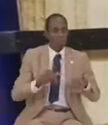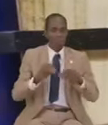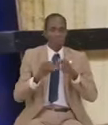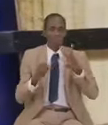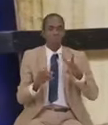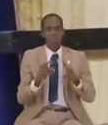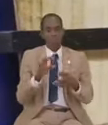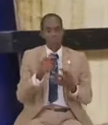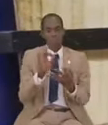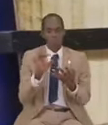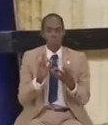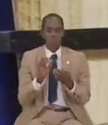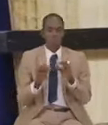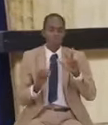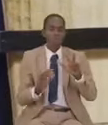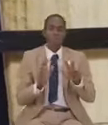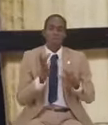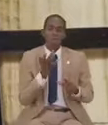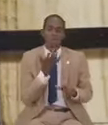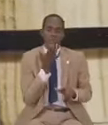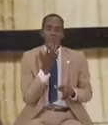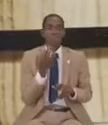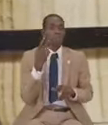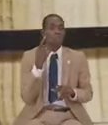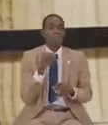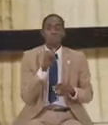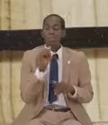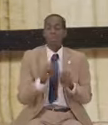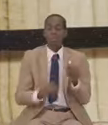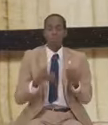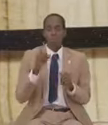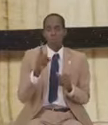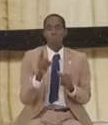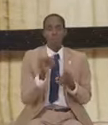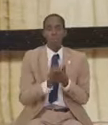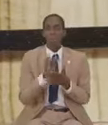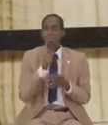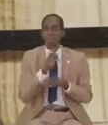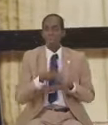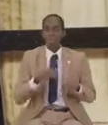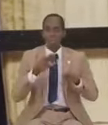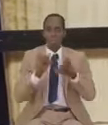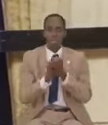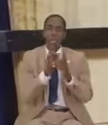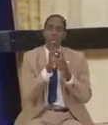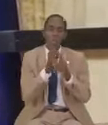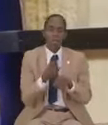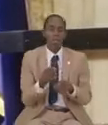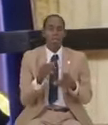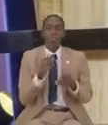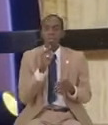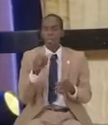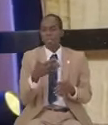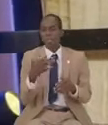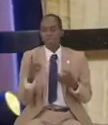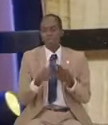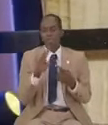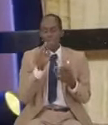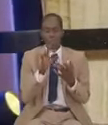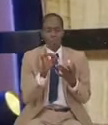alors une c'est une autre chose d'être une chose d'être appelé ce n'est pas tout ce qui sont appelés qui ont répondu c'est